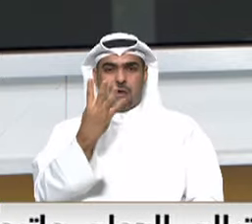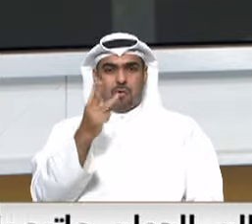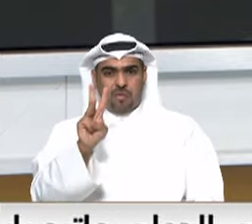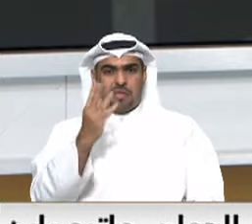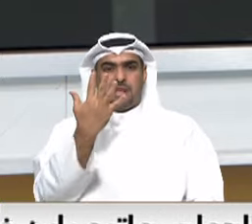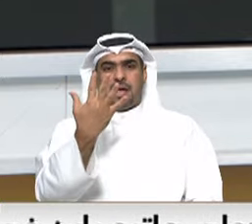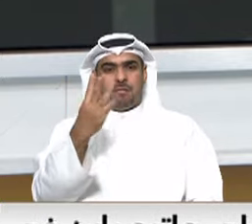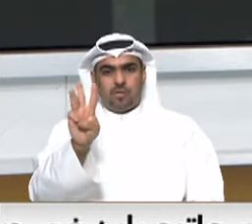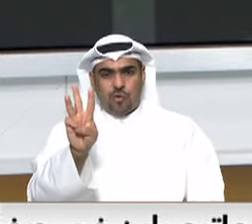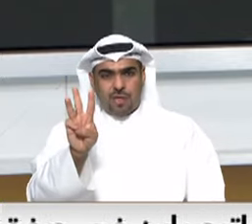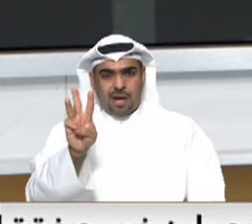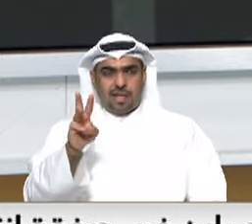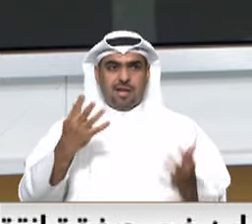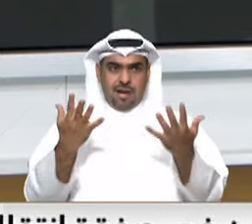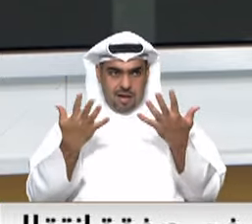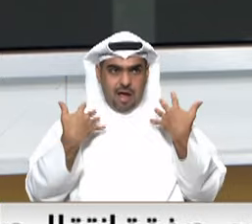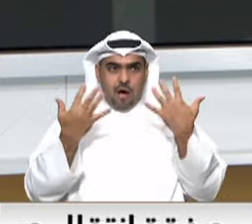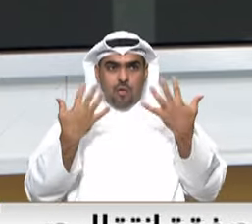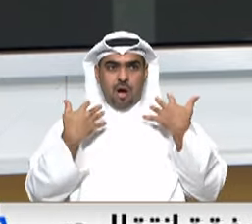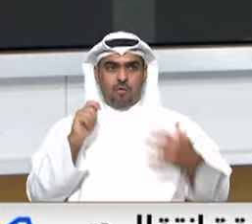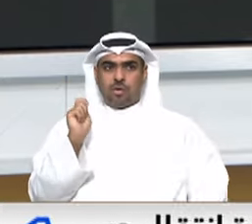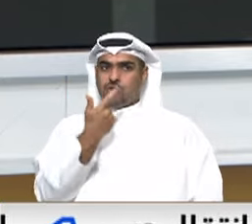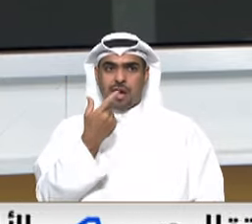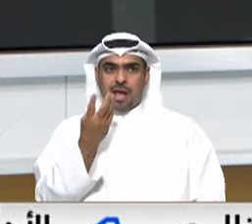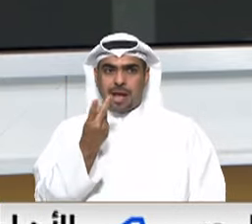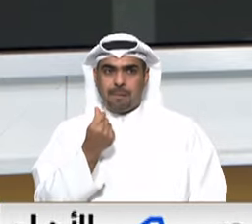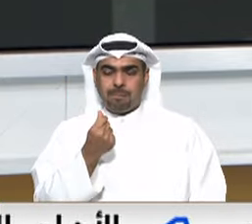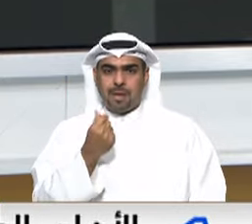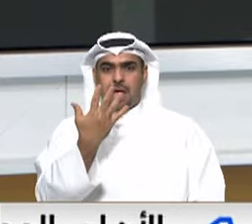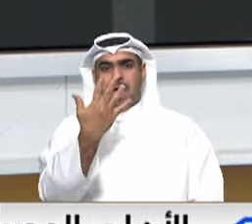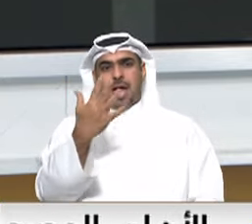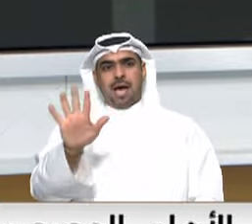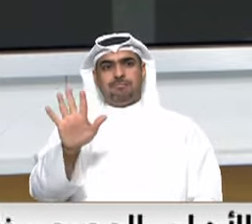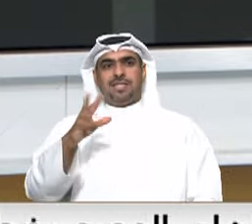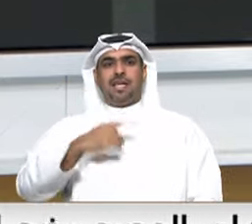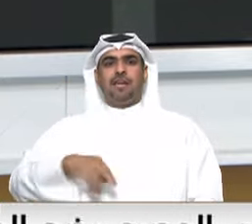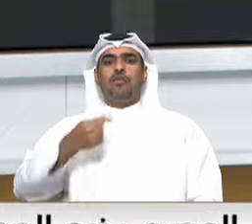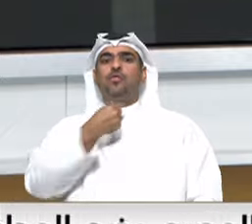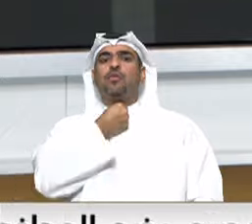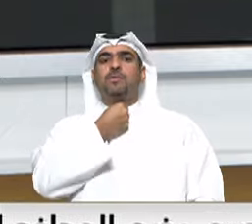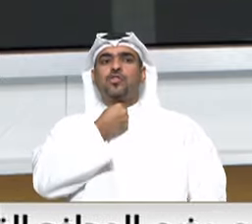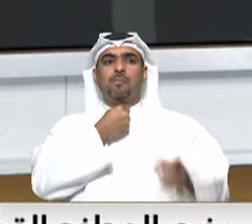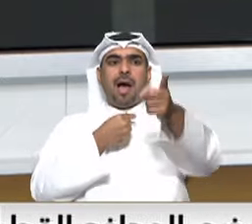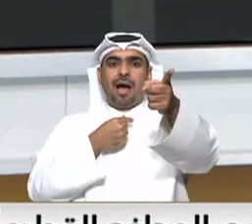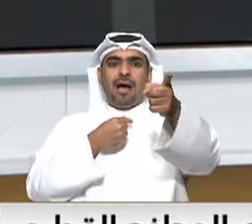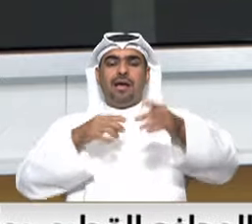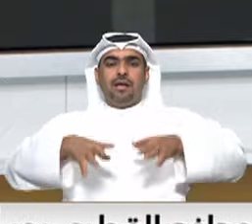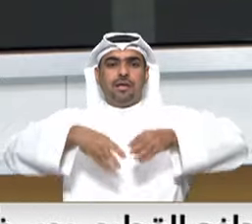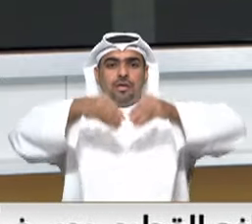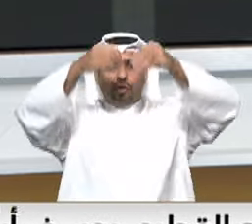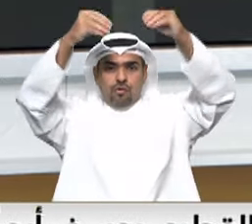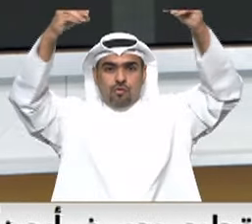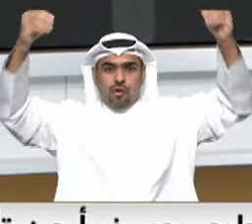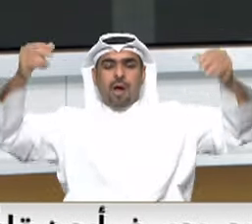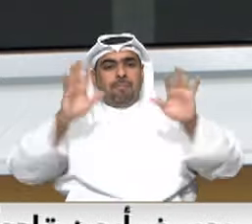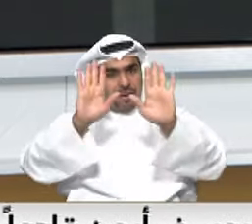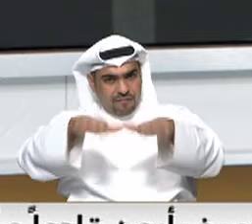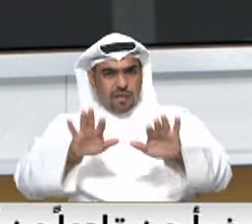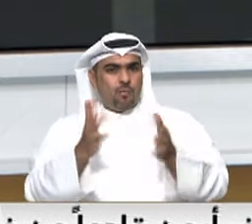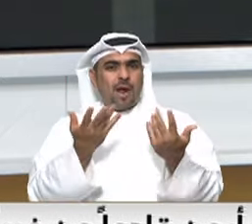36 34 35 إلى 34، رياح كلها شمالية غربية، باكر سرعة الرياح من 15 إلى 50، احتمالات الغبار في المناطق الصحراوية، تخف